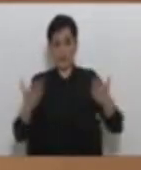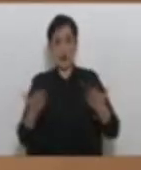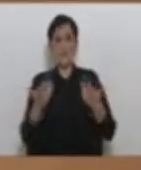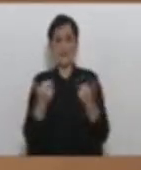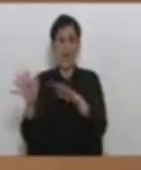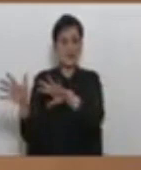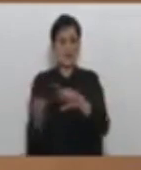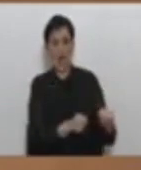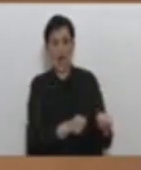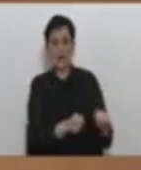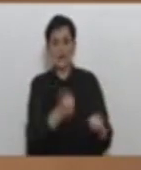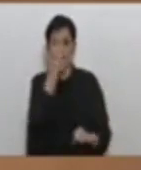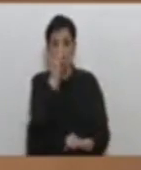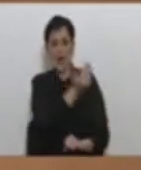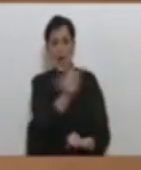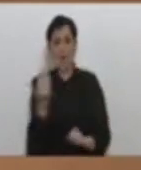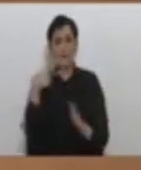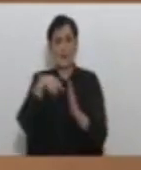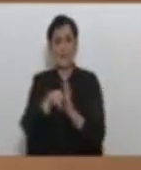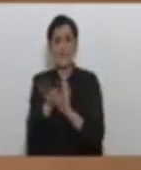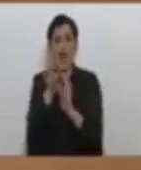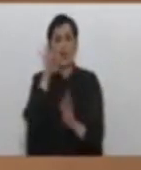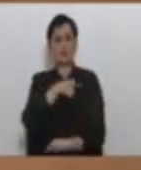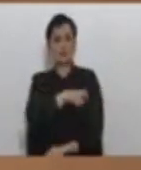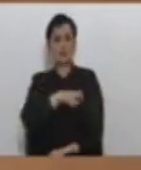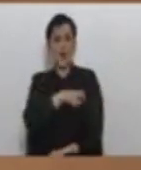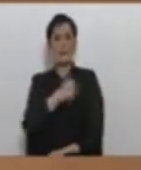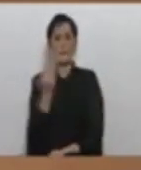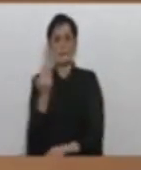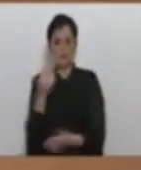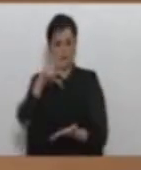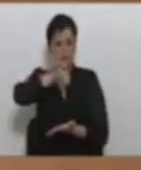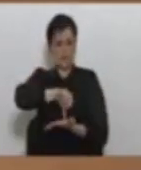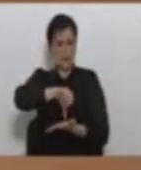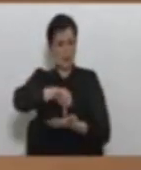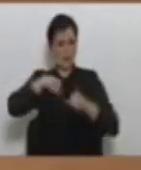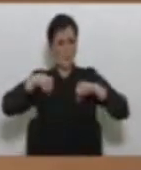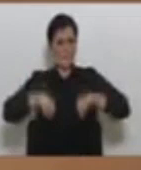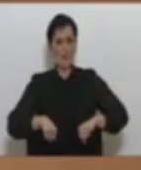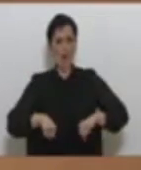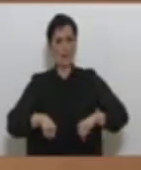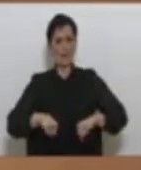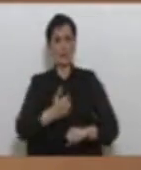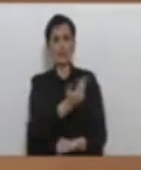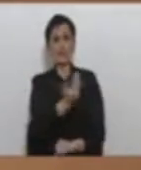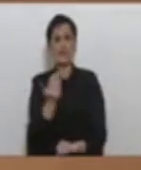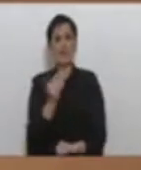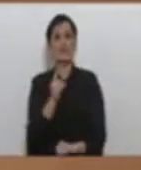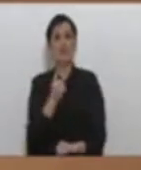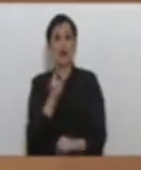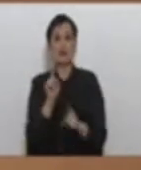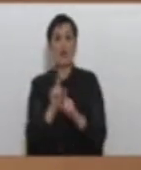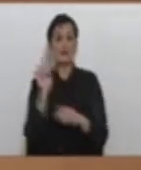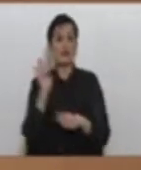წაართვათ ხალხის მიერ არჩეულ დეპუტატს მისი წარმომადგენლობითი მანდატი თქვენ, რადგან მიიღეთ ესეთი